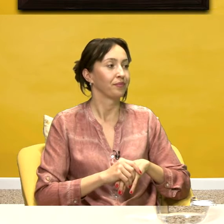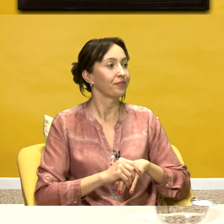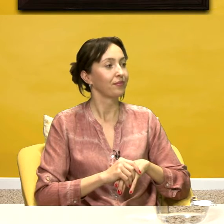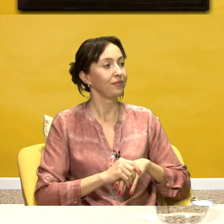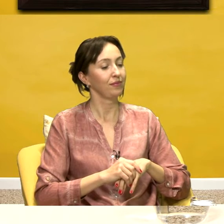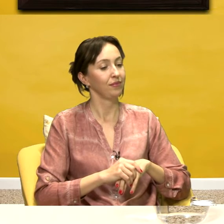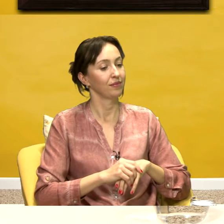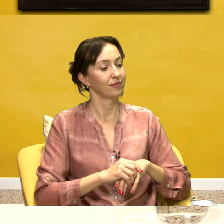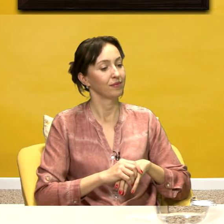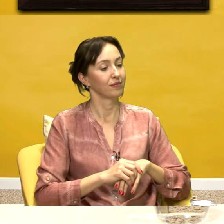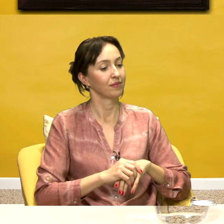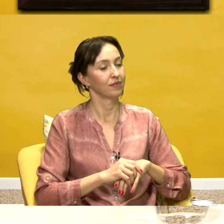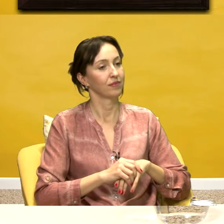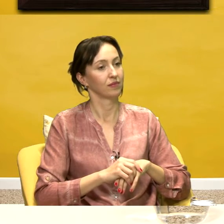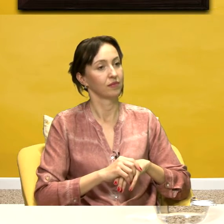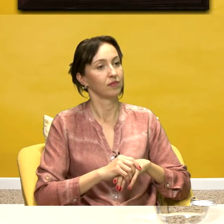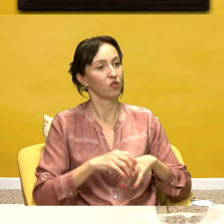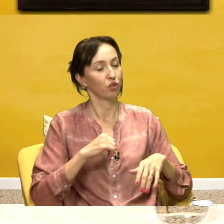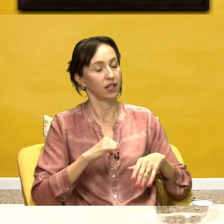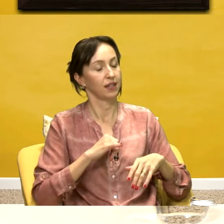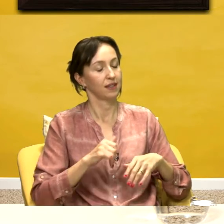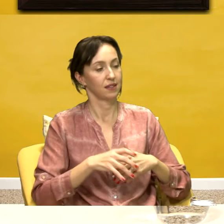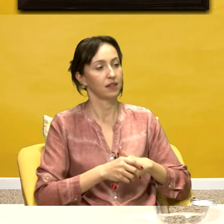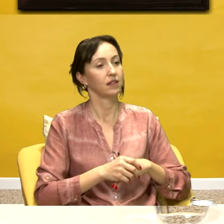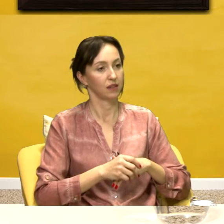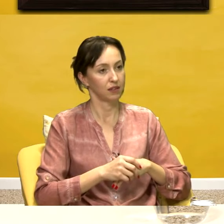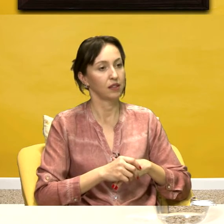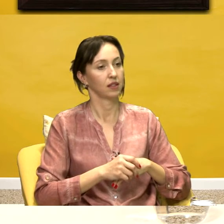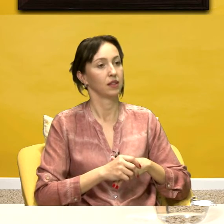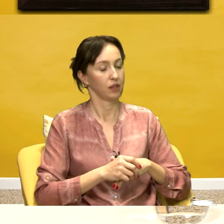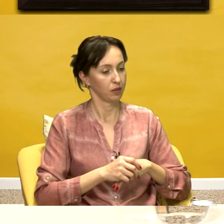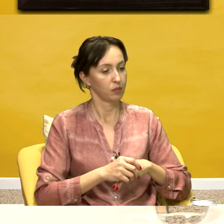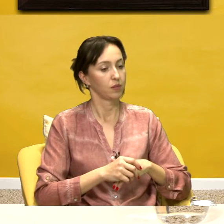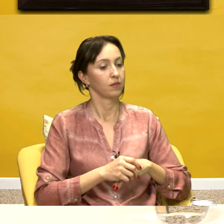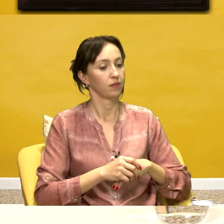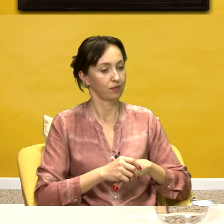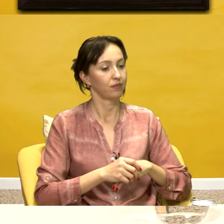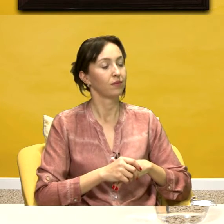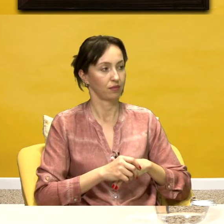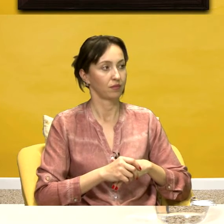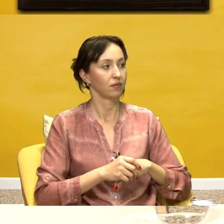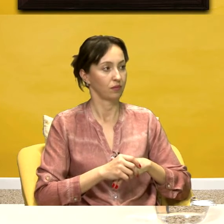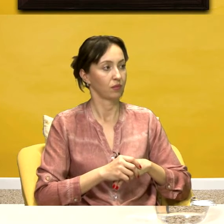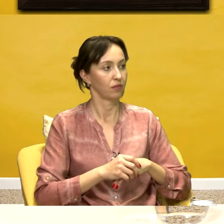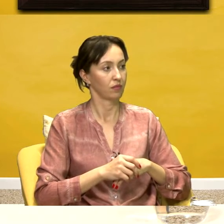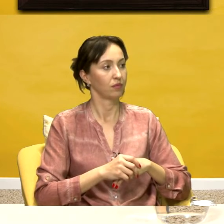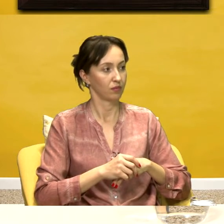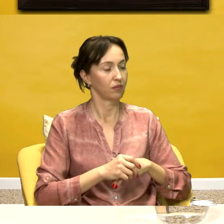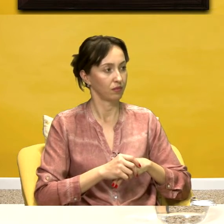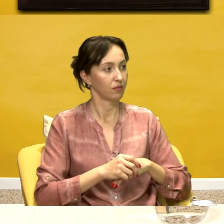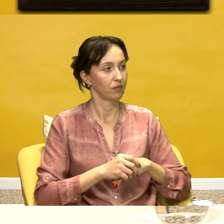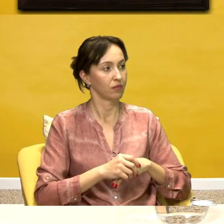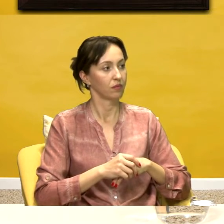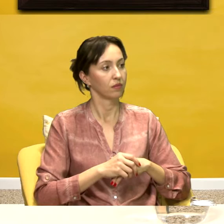Da, foarte interesant, pentru că, exact cum spuneam, nu toată lumea deține aceste abilități, ei au niște simțuri